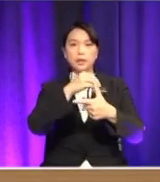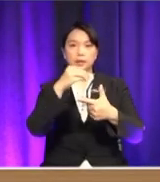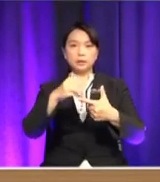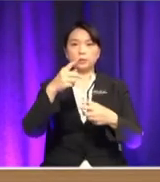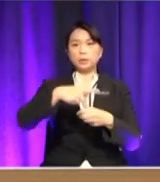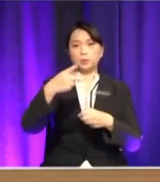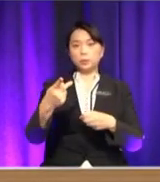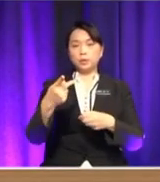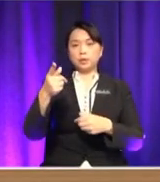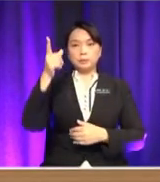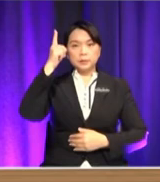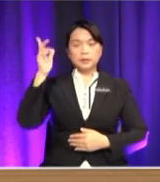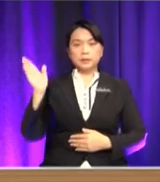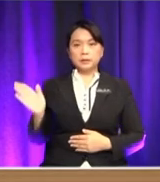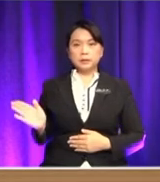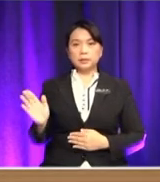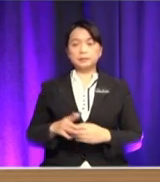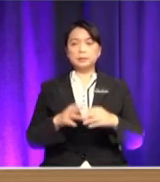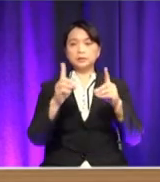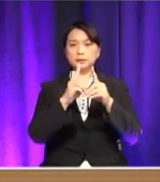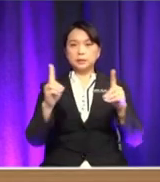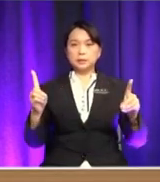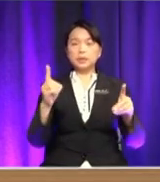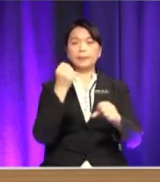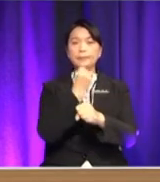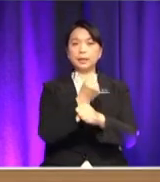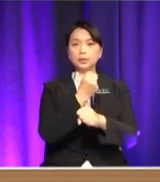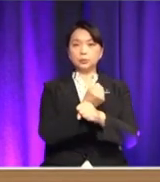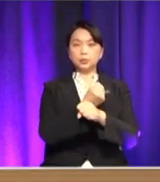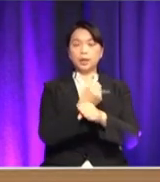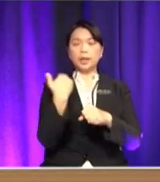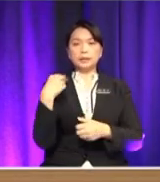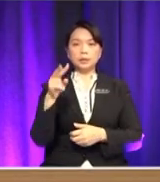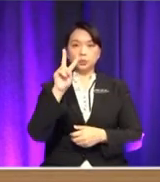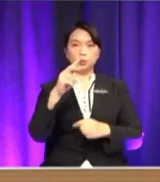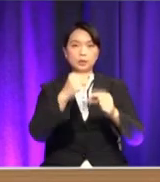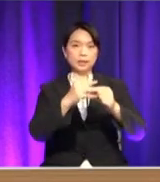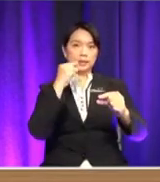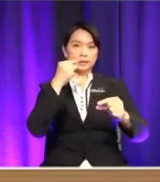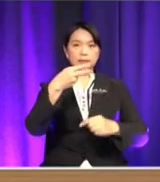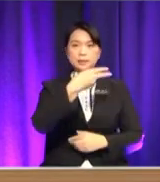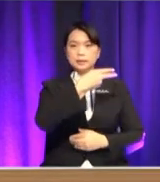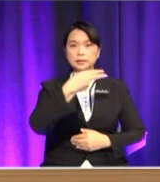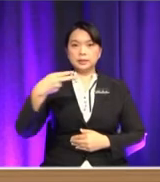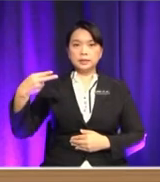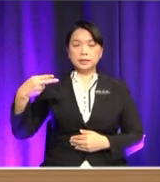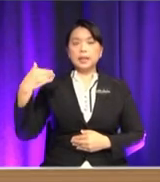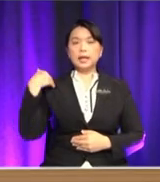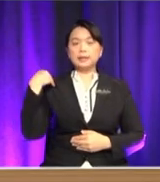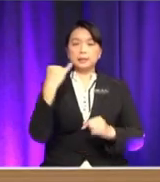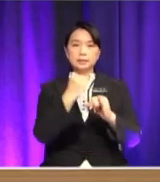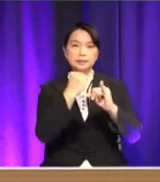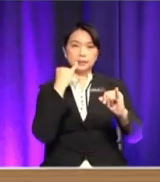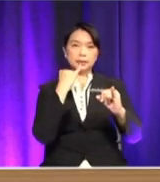udah dinding batu baterainya dilukis daripada plandi ada dua garis yang sedari tadi ada jarak diantara satu sama